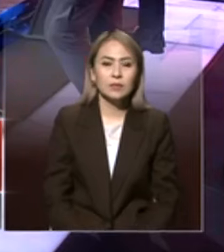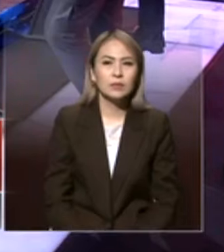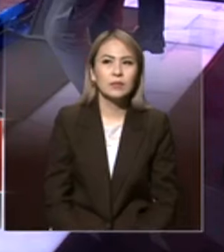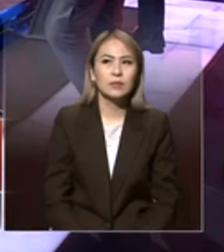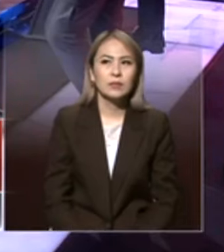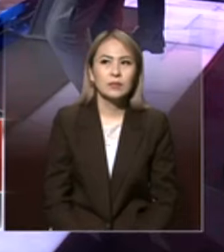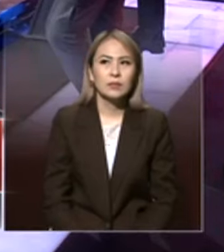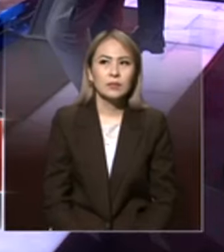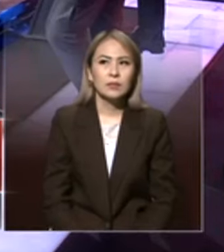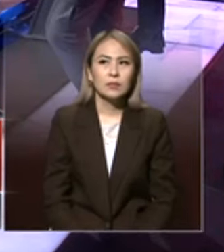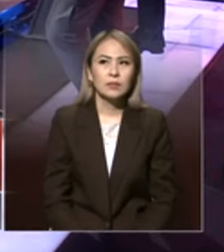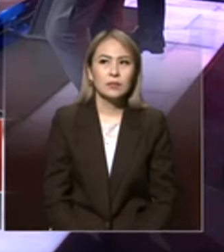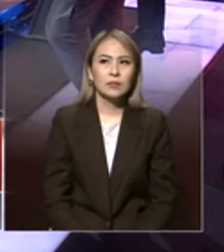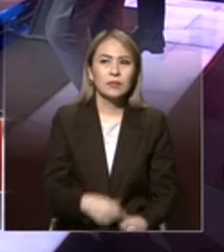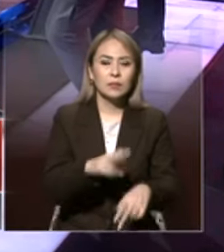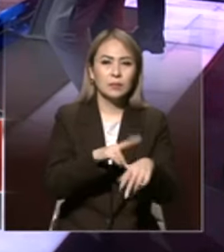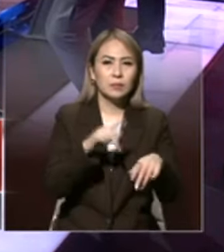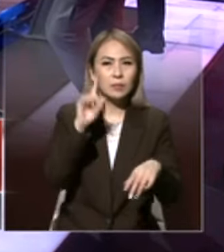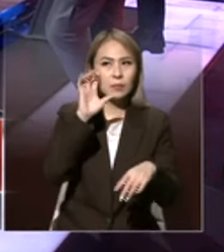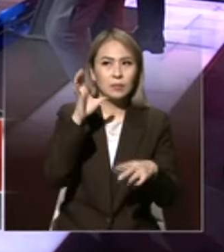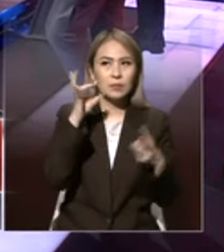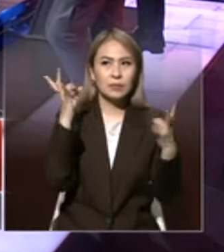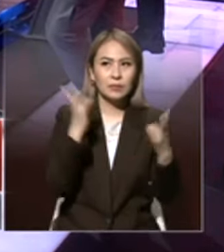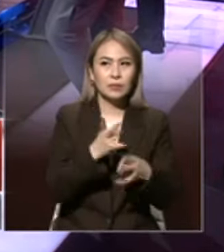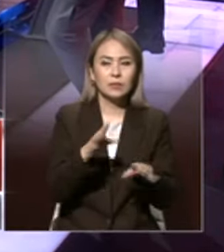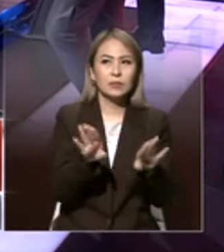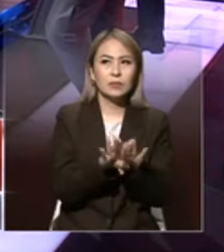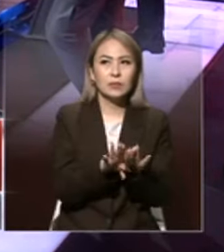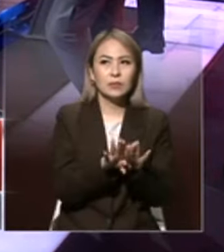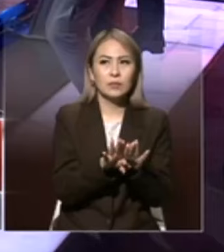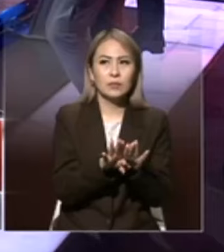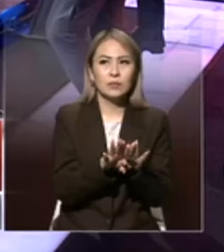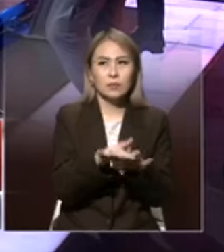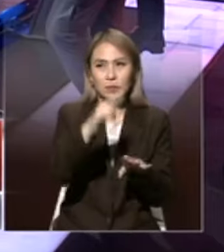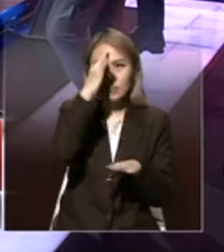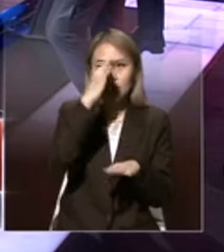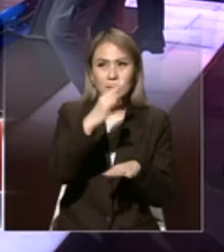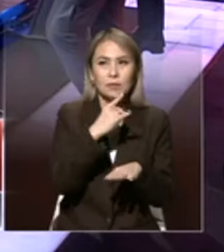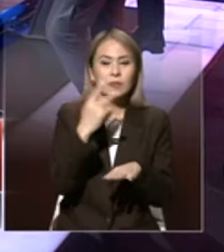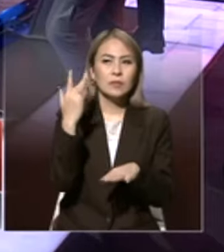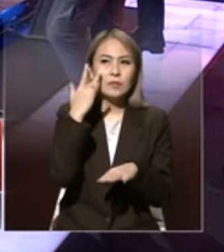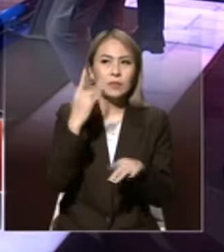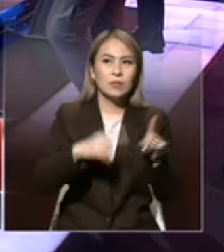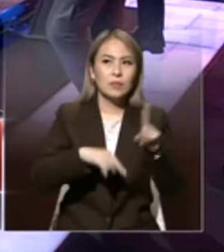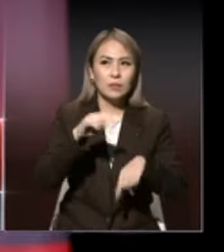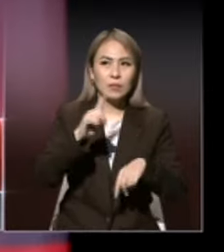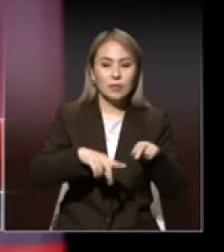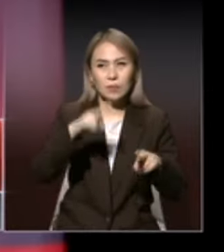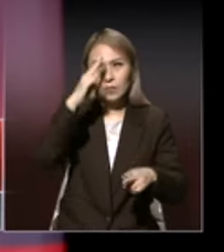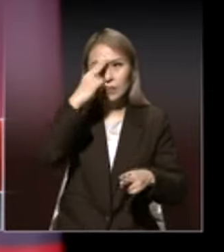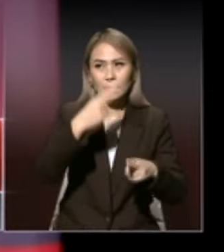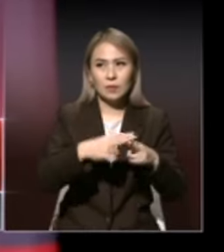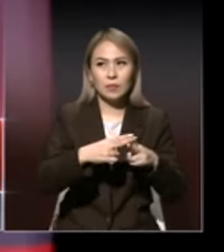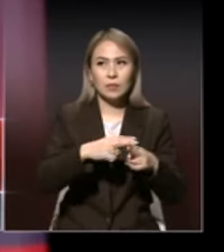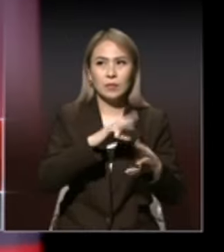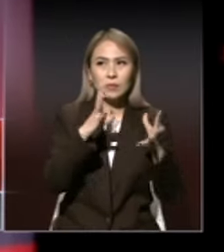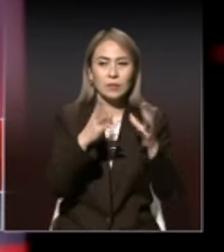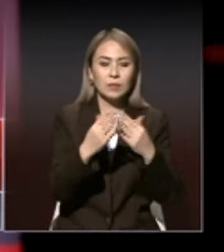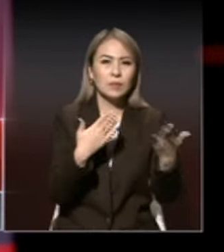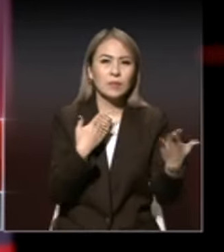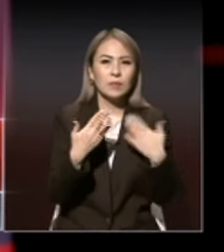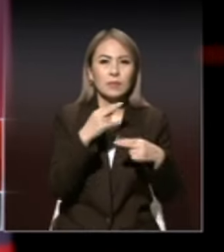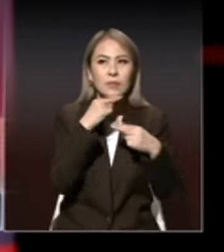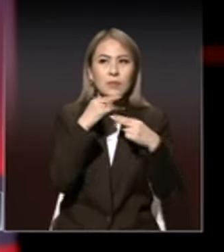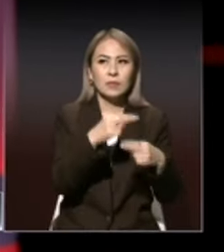мырза, полиция да психолог та керек әрине, бірақ дегенмен біз қазақ қашанда туысын, бауырын, туысқанды қарым қатынасқа мән